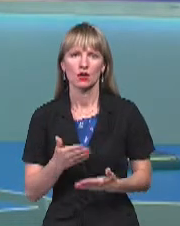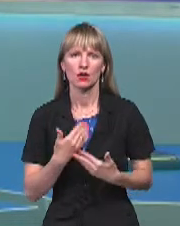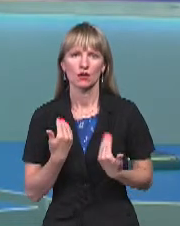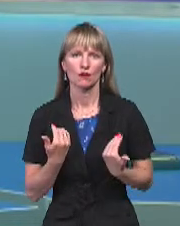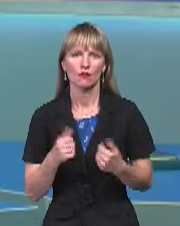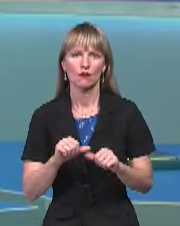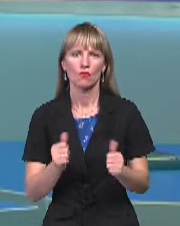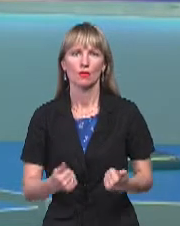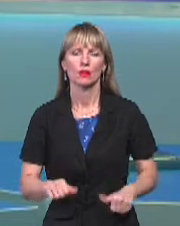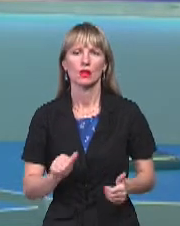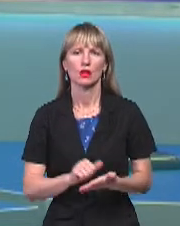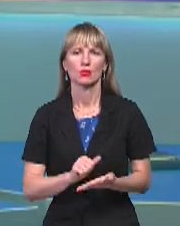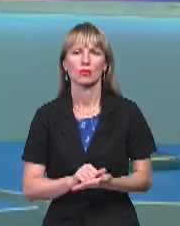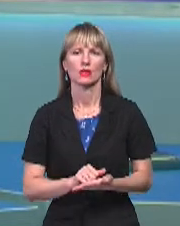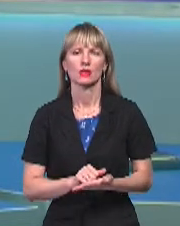узаконювались, ні...